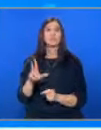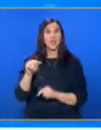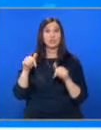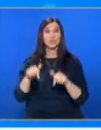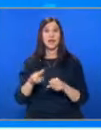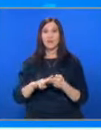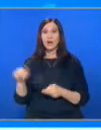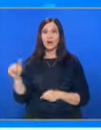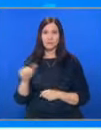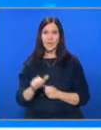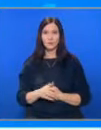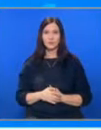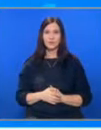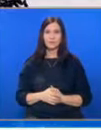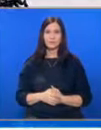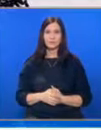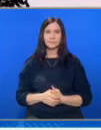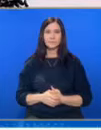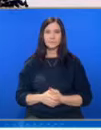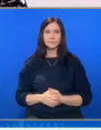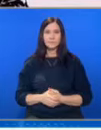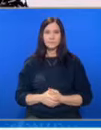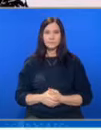сега Вера Александрова.